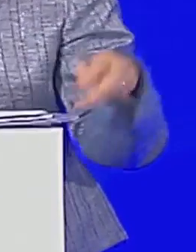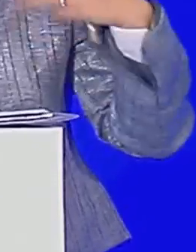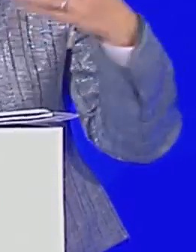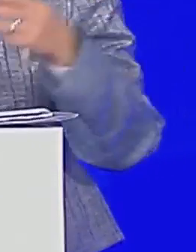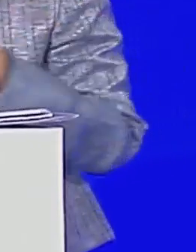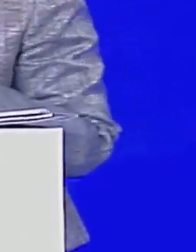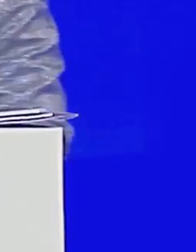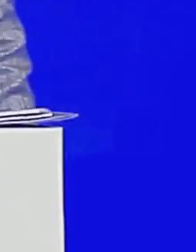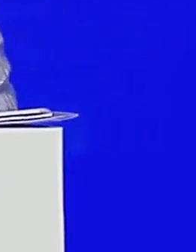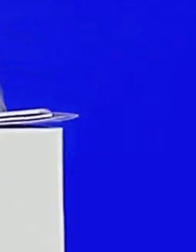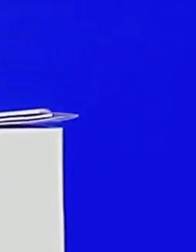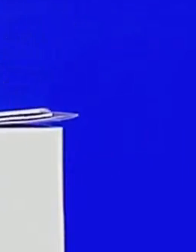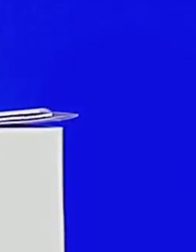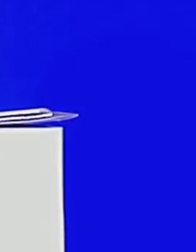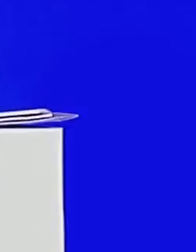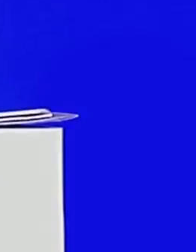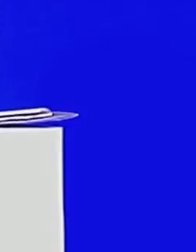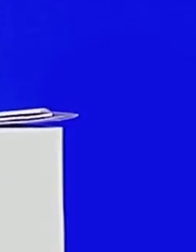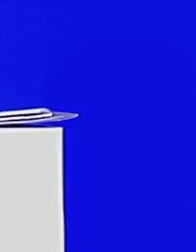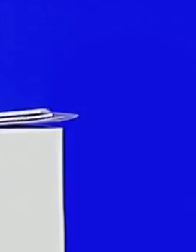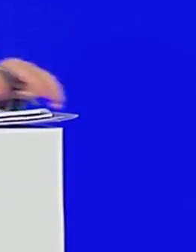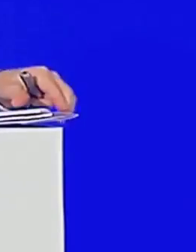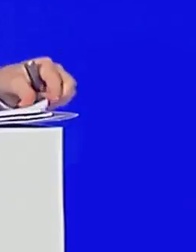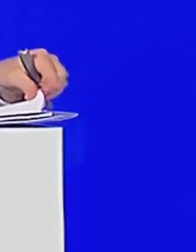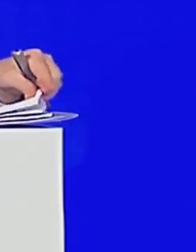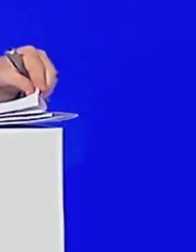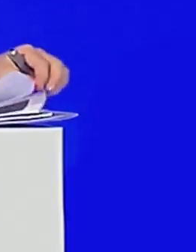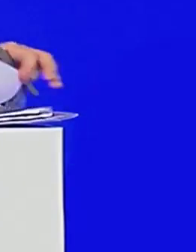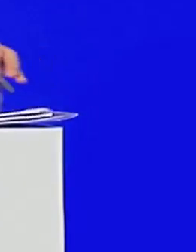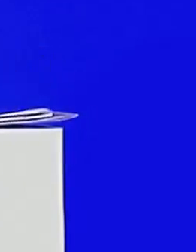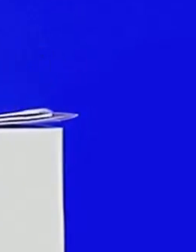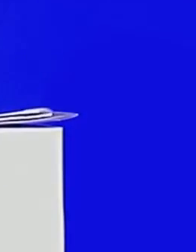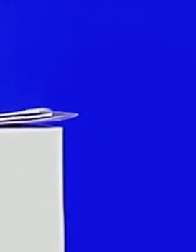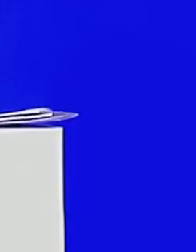معناها التفاصيل بالنسبة لهذه الإجراءات